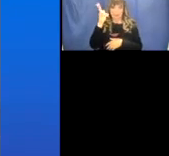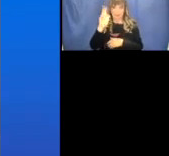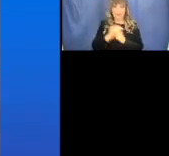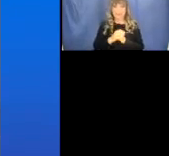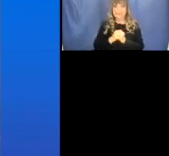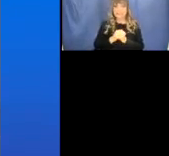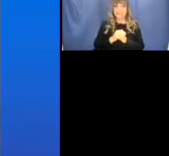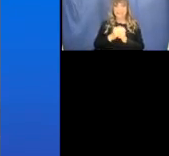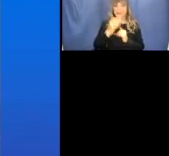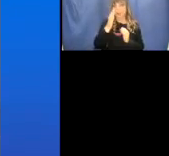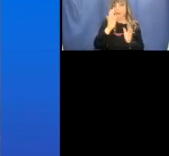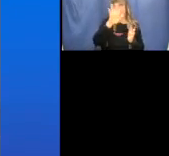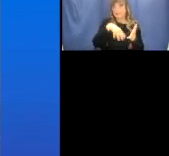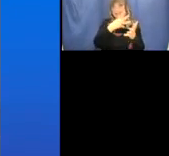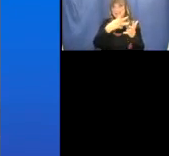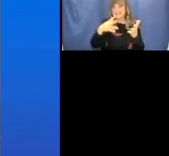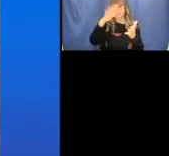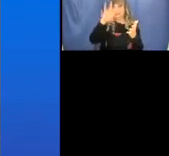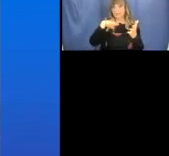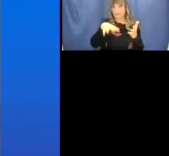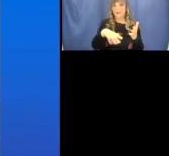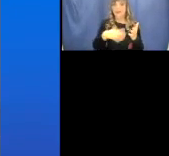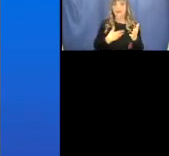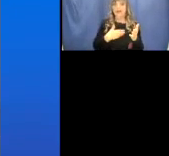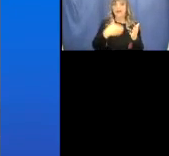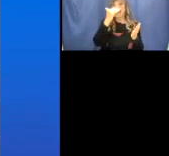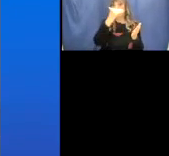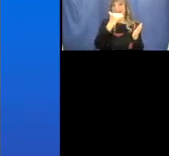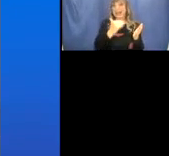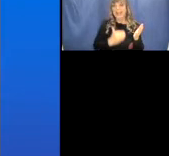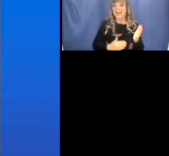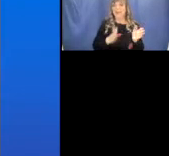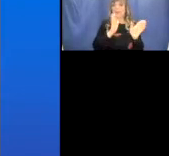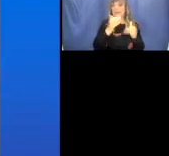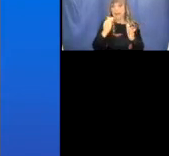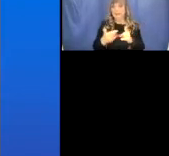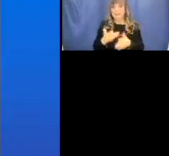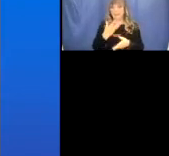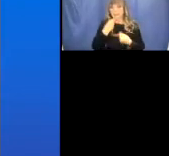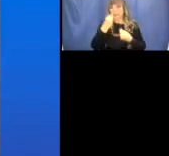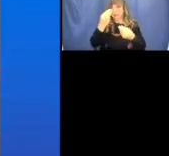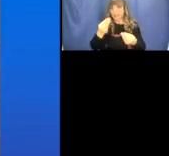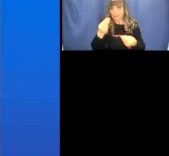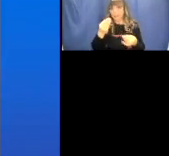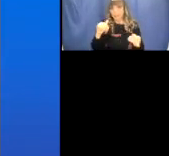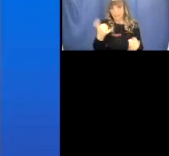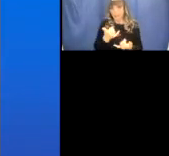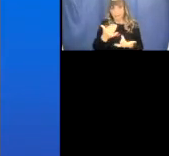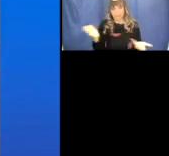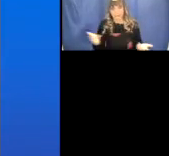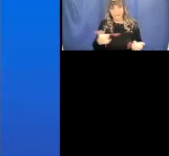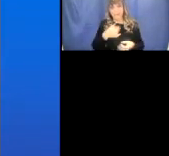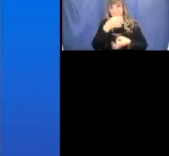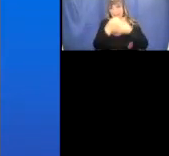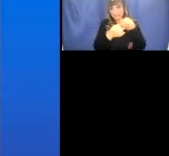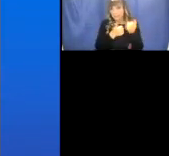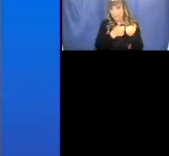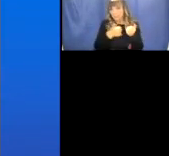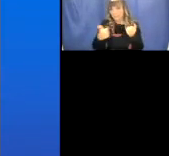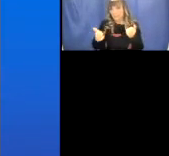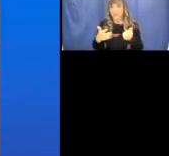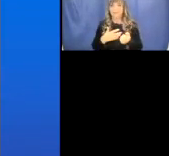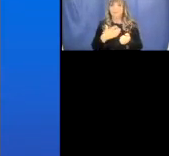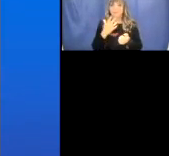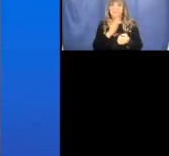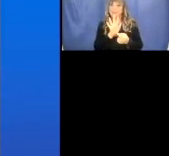questo è semplicemente un elenco delle classi e appunto non vi voglio tediare con la descrizione di ciascuna però vi faccio vedere come